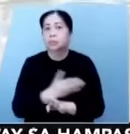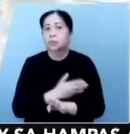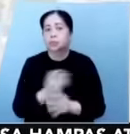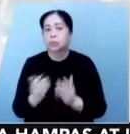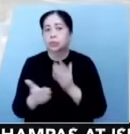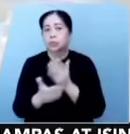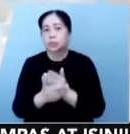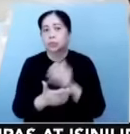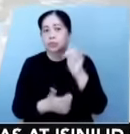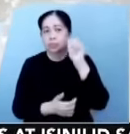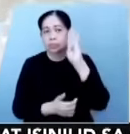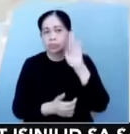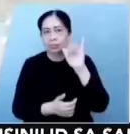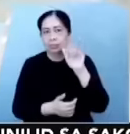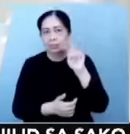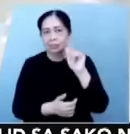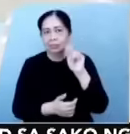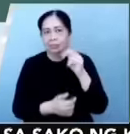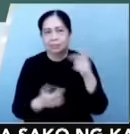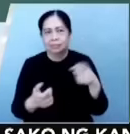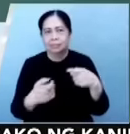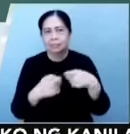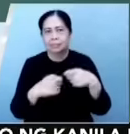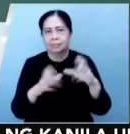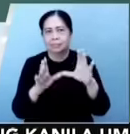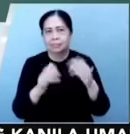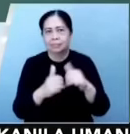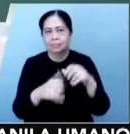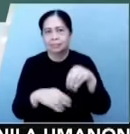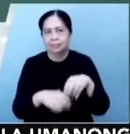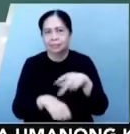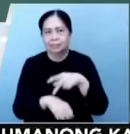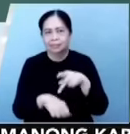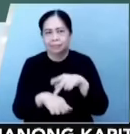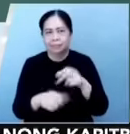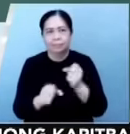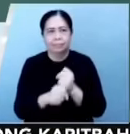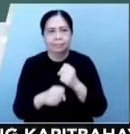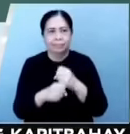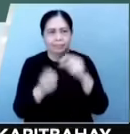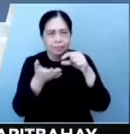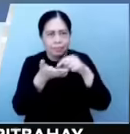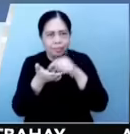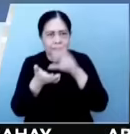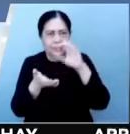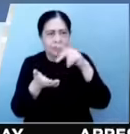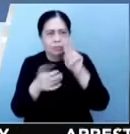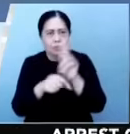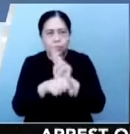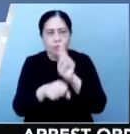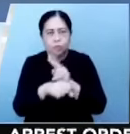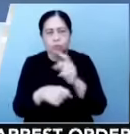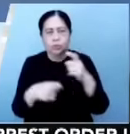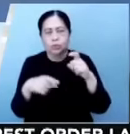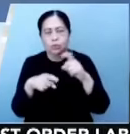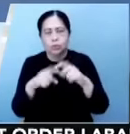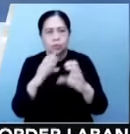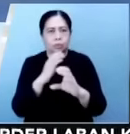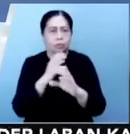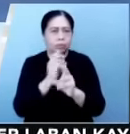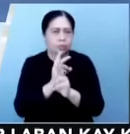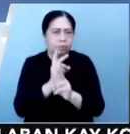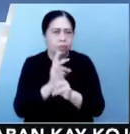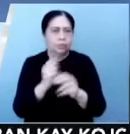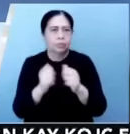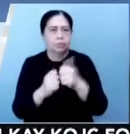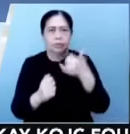isa sa pinakamalaking semiconductor company sa bansa na gumagawa ng chips na ginagamit sa electric vehicles, smartphones at